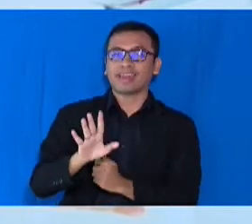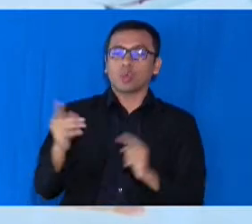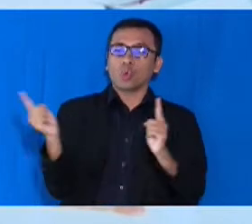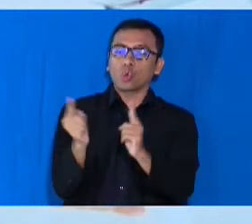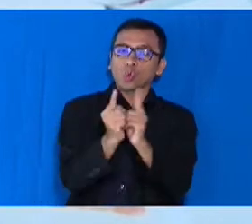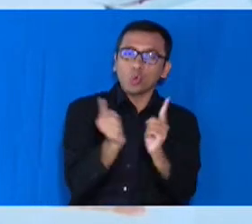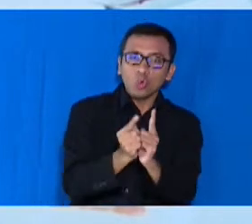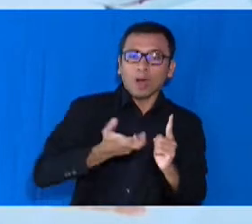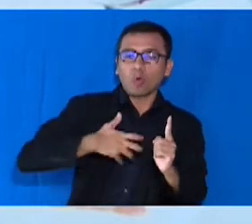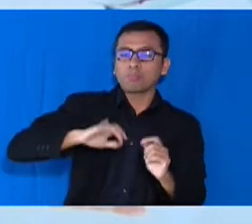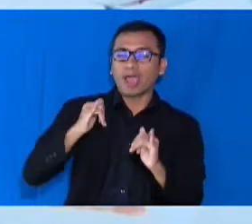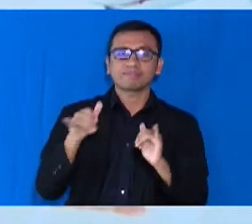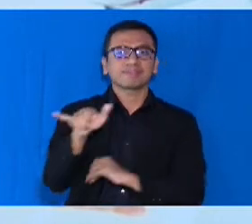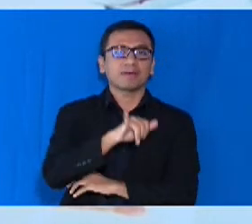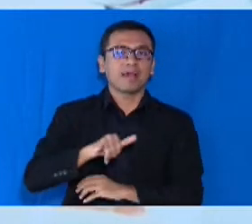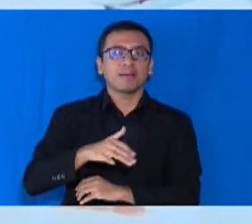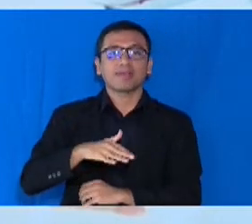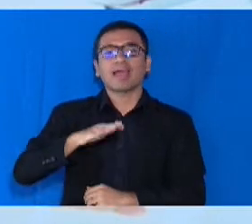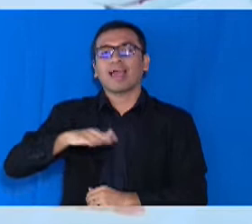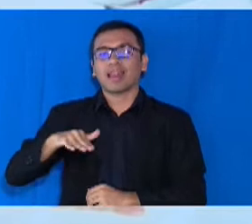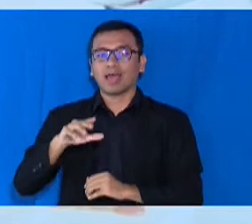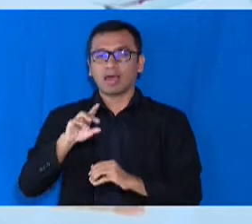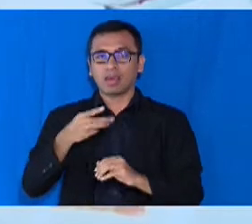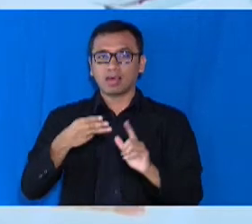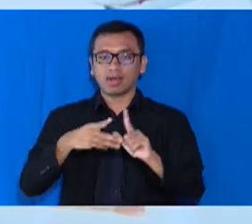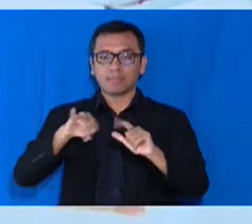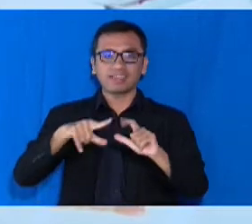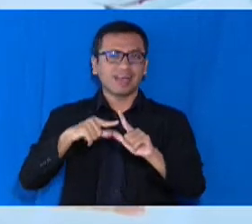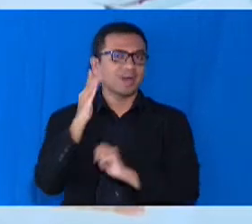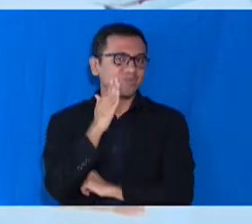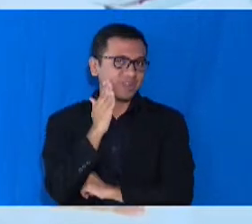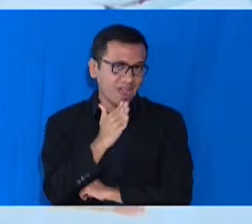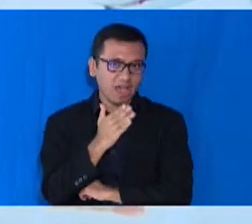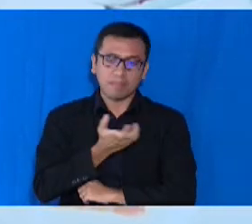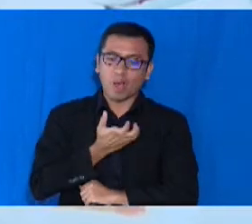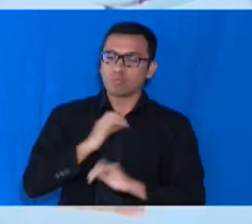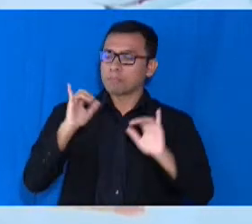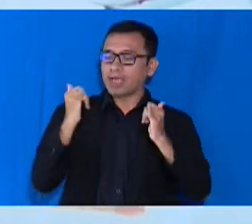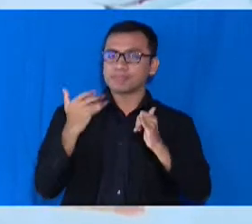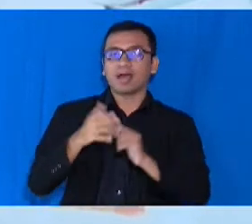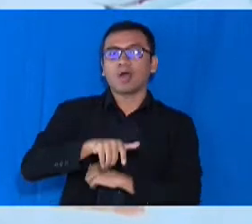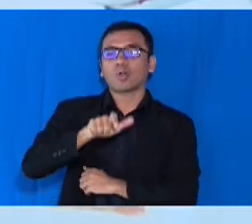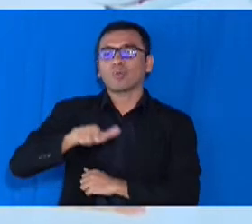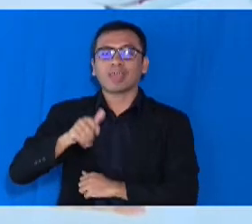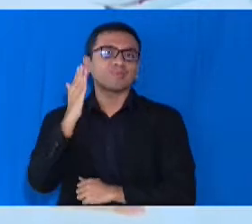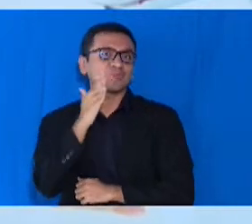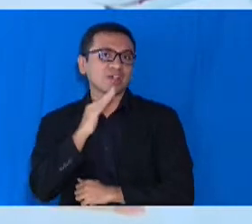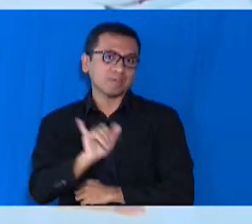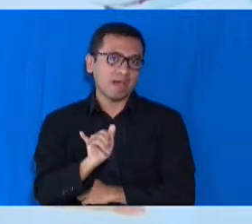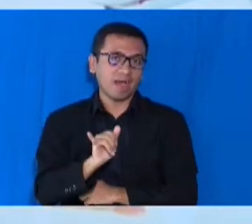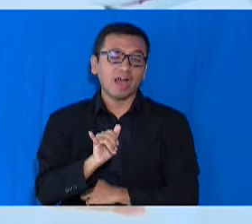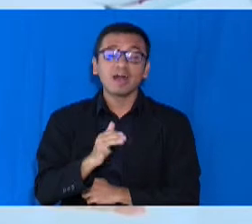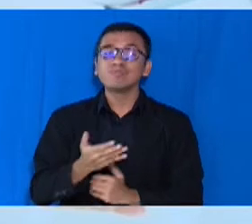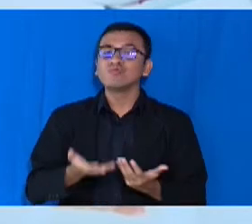Anak remaja lebih baik bersama teman sebayanya yang lebih nyaman mungkin